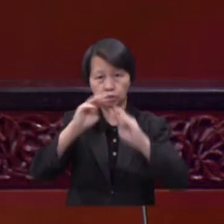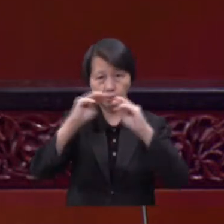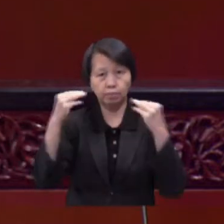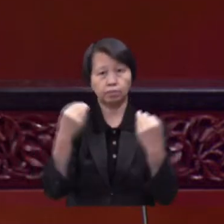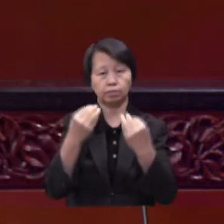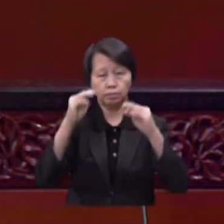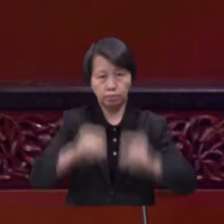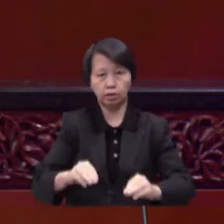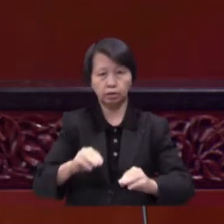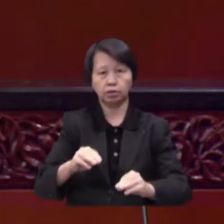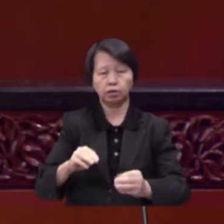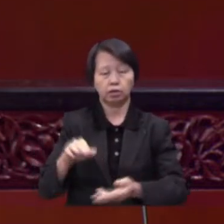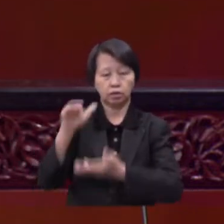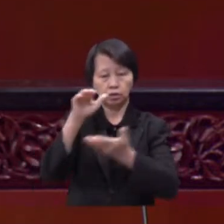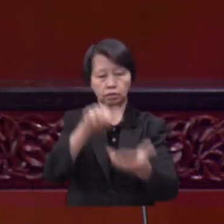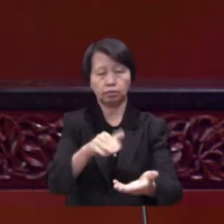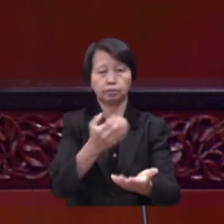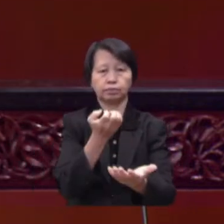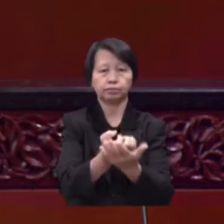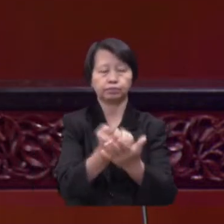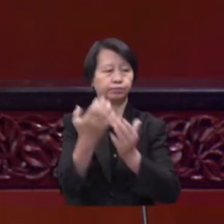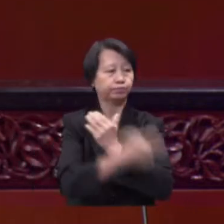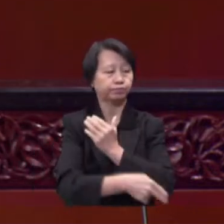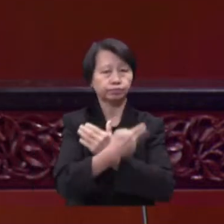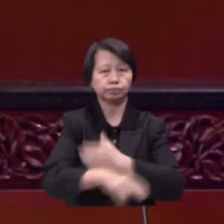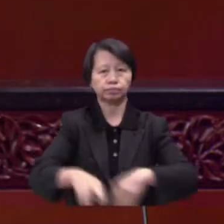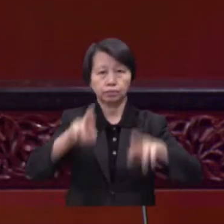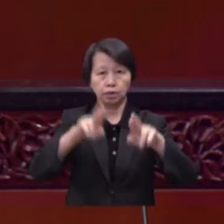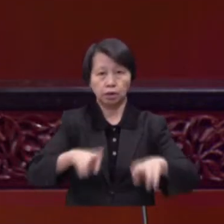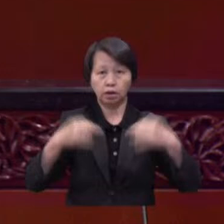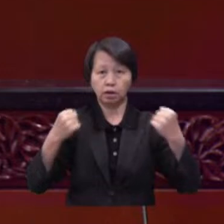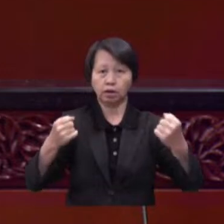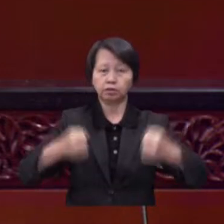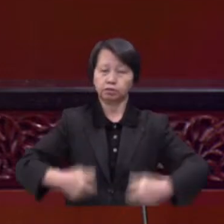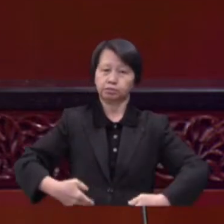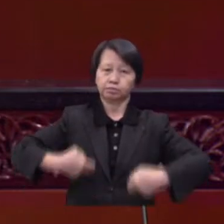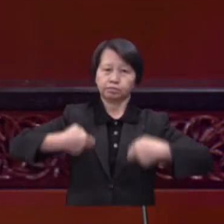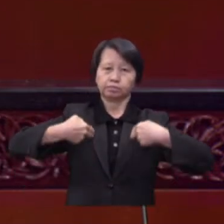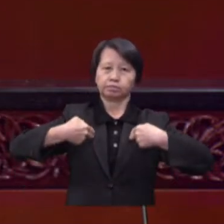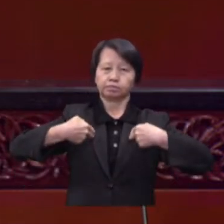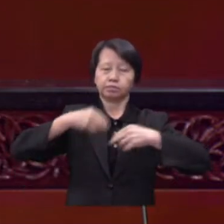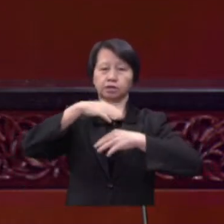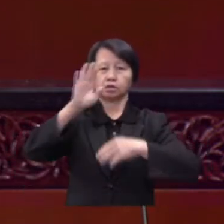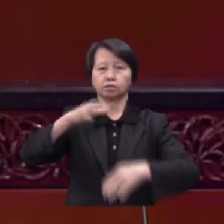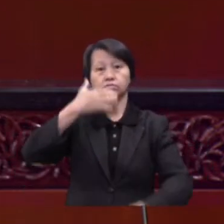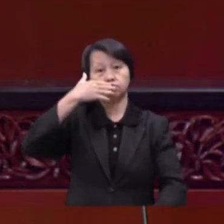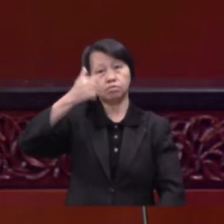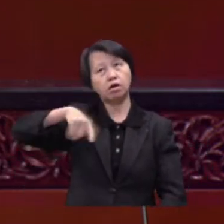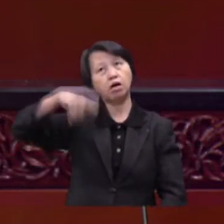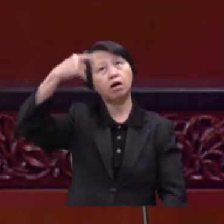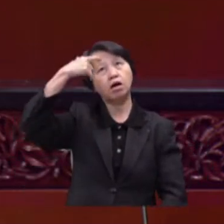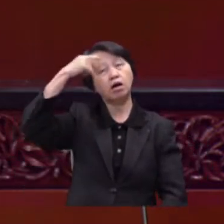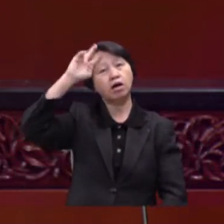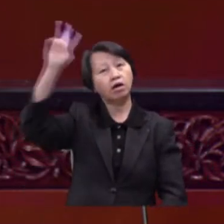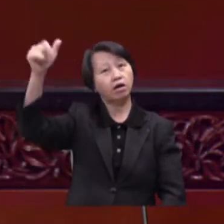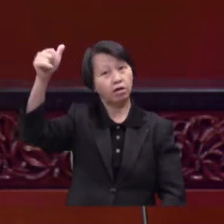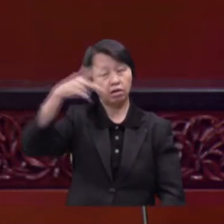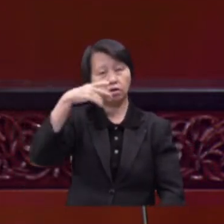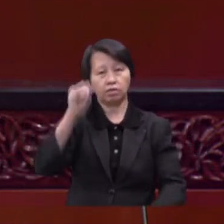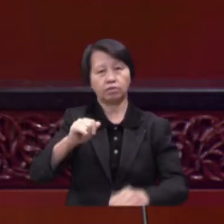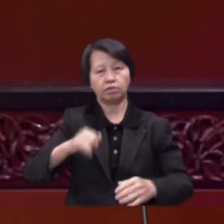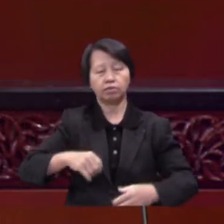menyumbang kepada ekonomi negara rakyat yang sehat dan hidup dengan lebih berkualitas dapat menikmati